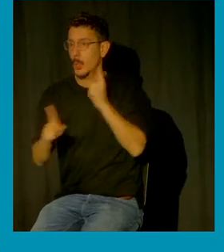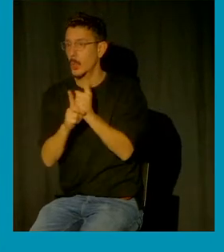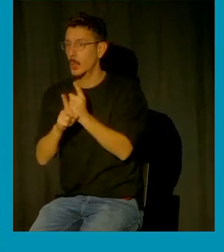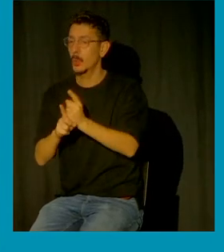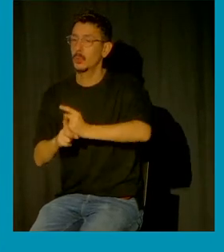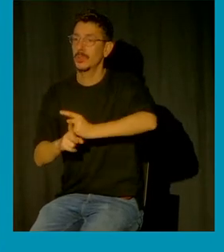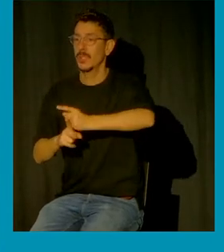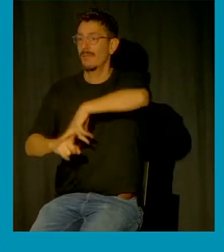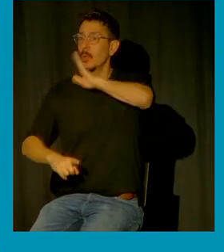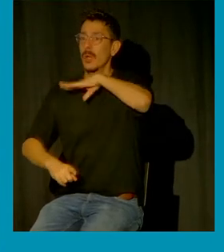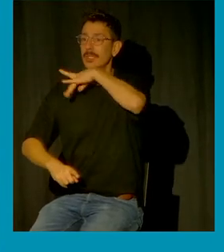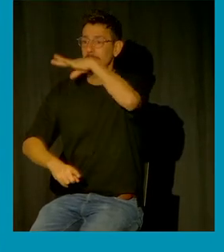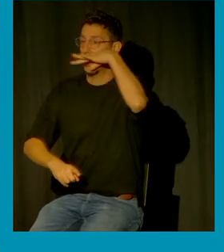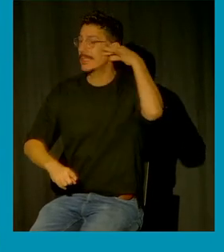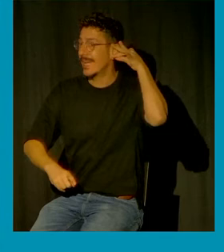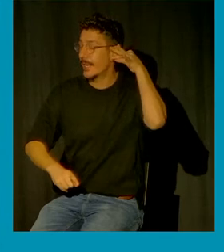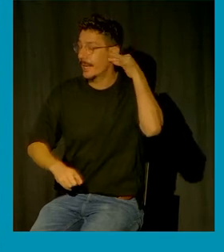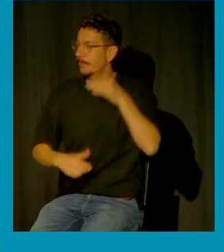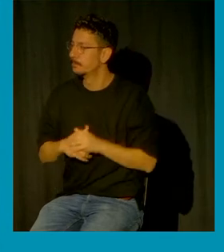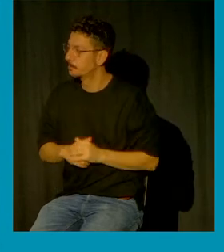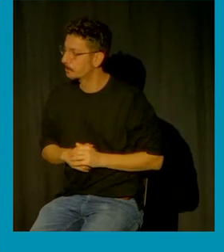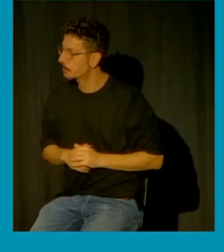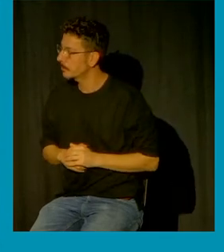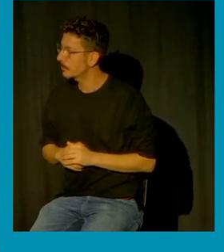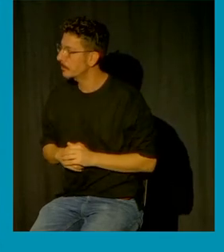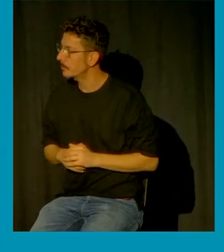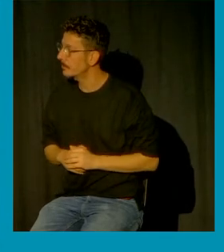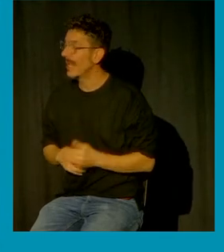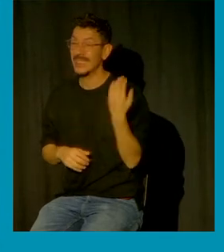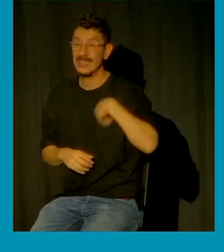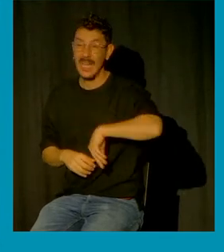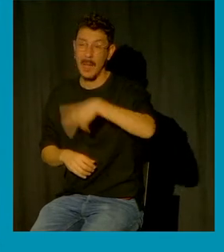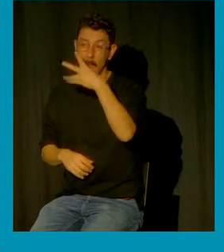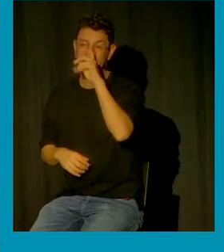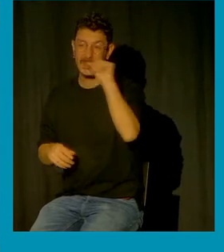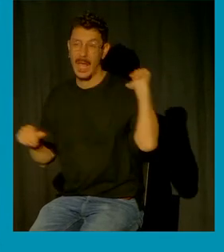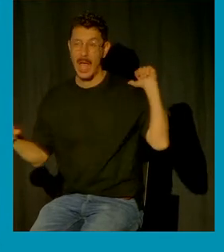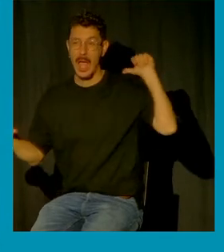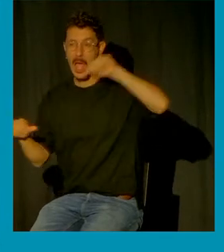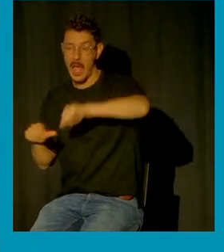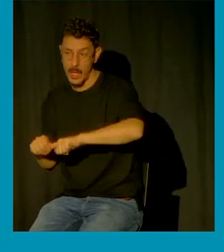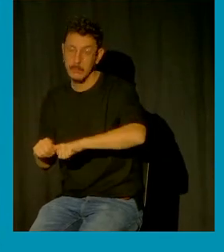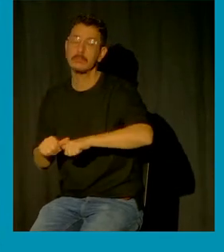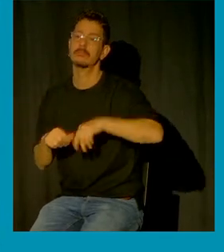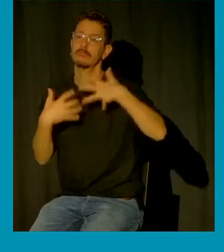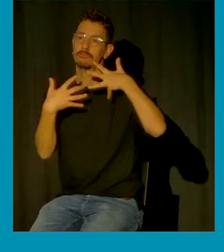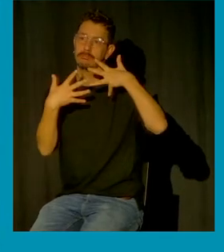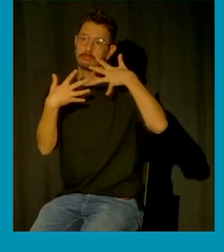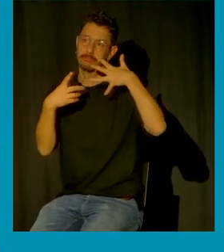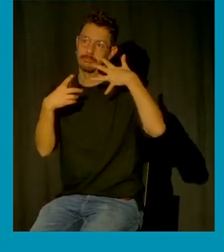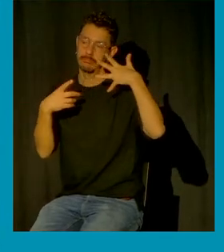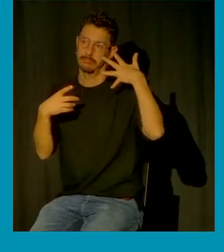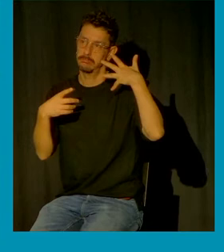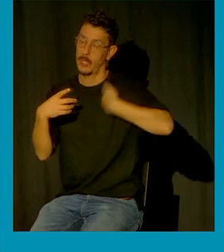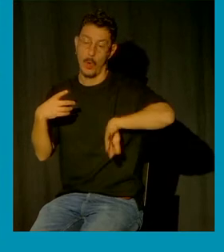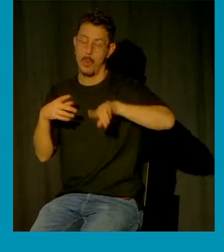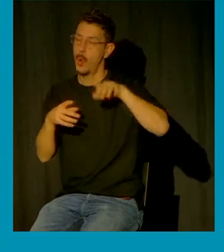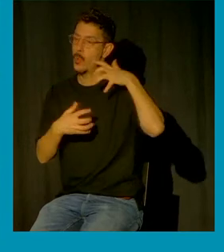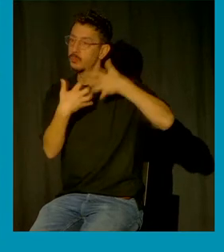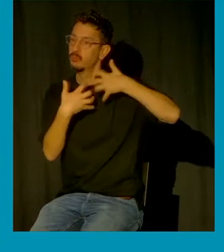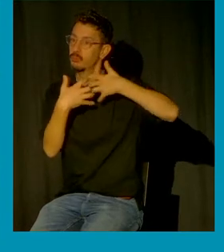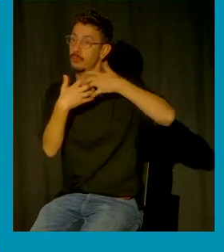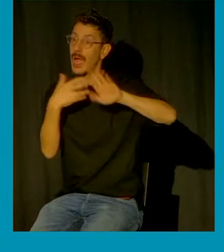que avui ho parlàvem abans que fa ja gairebé dues dècades que s'ha convertit en aquest